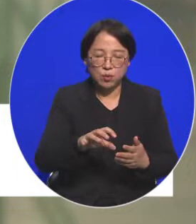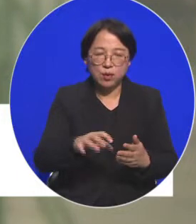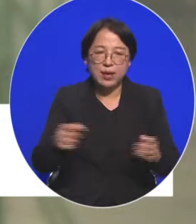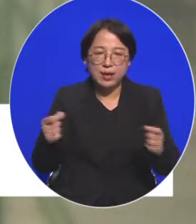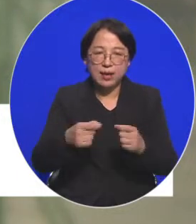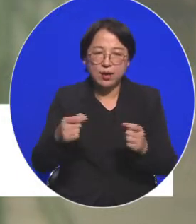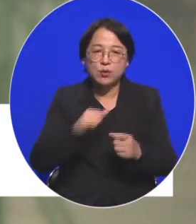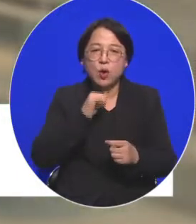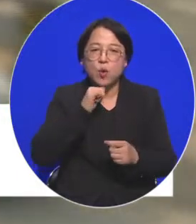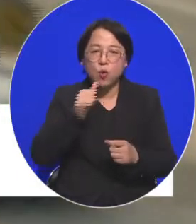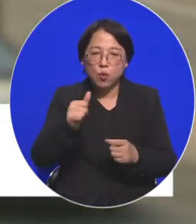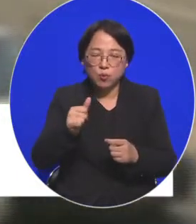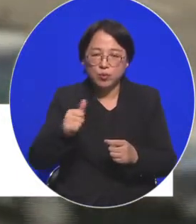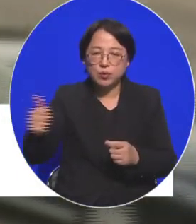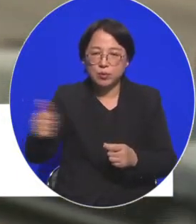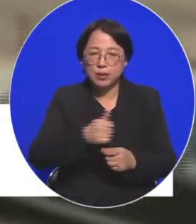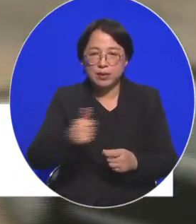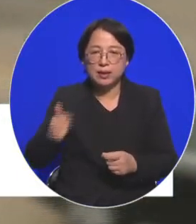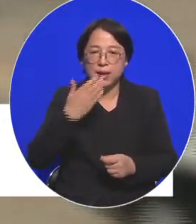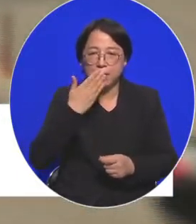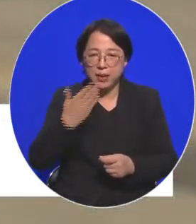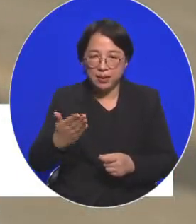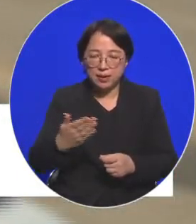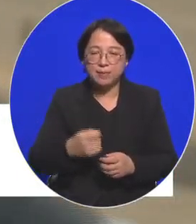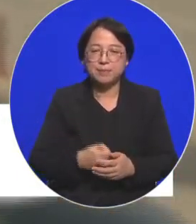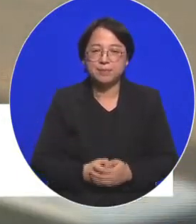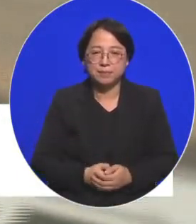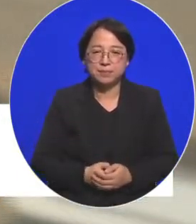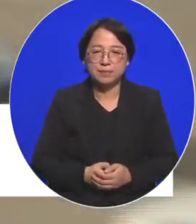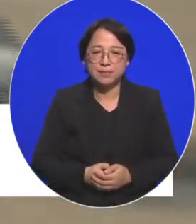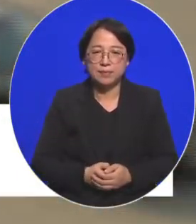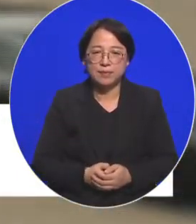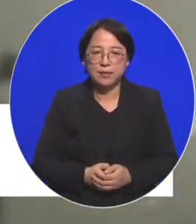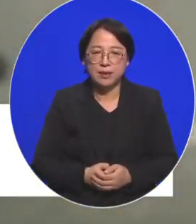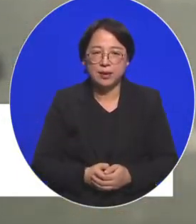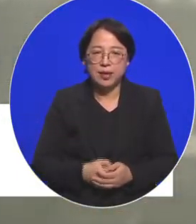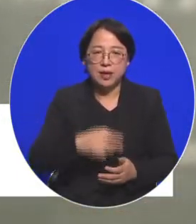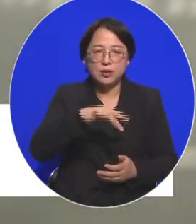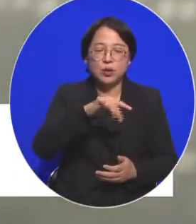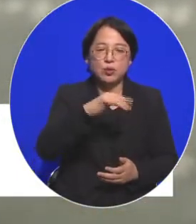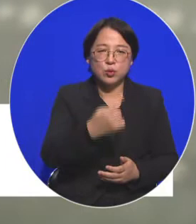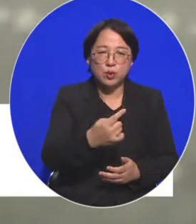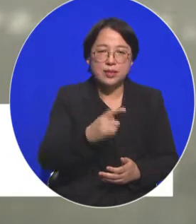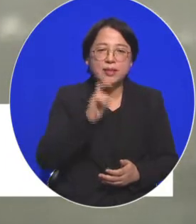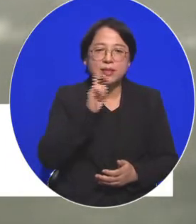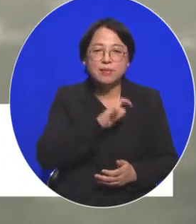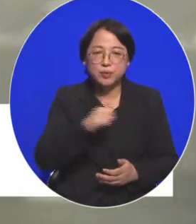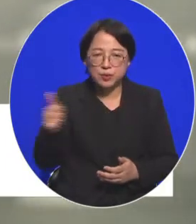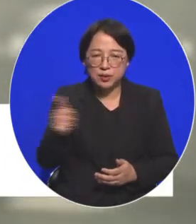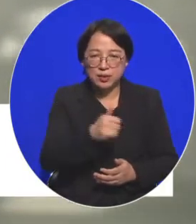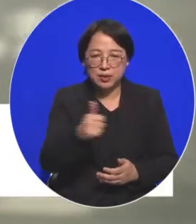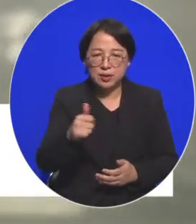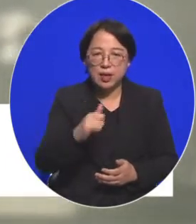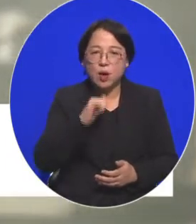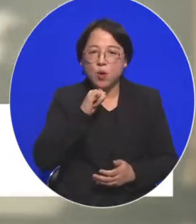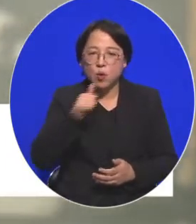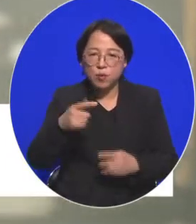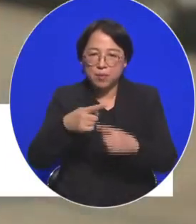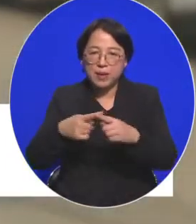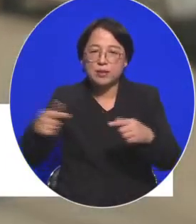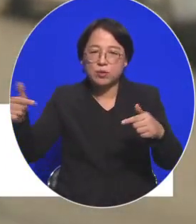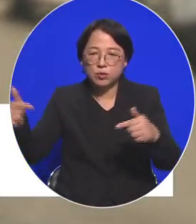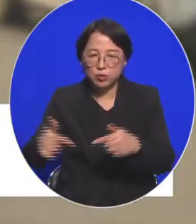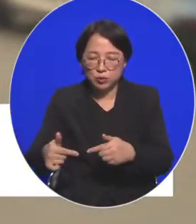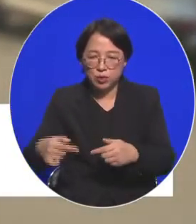있습니다. 서초동 사저에서 용산 집무실까지 이동하려면 10분가량 소요됐는데 반절로 줄어든 겁니다.